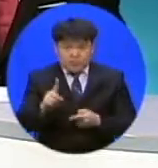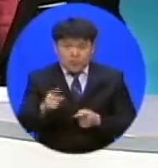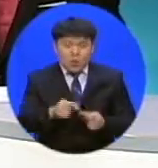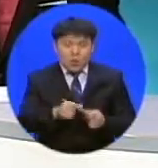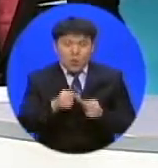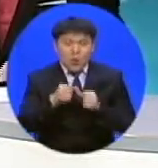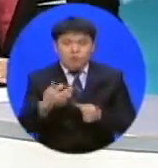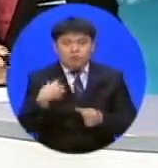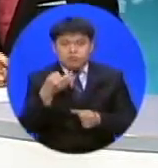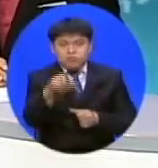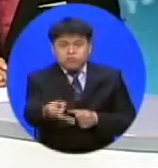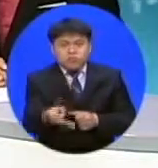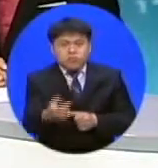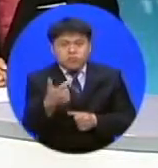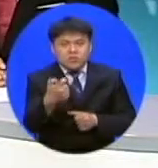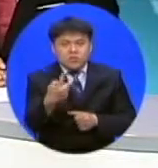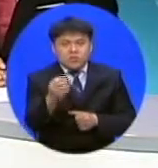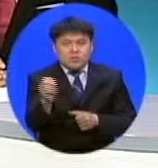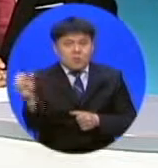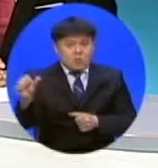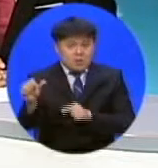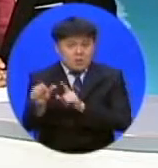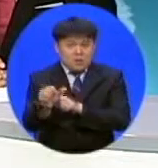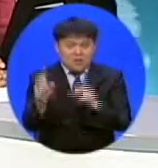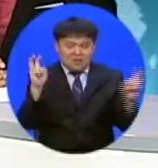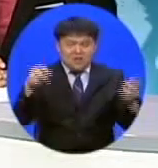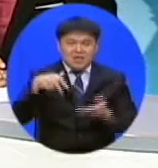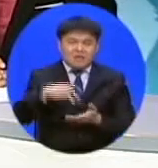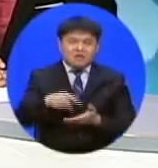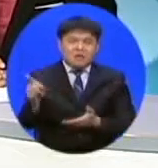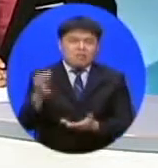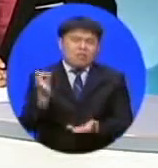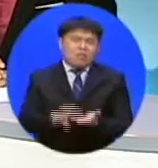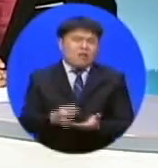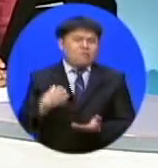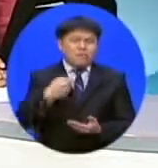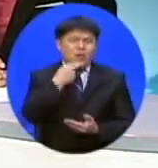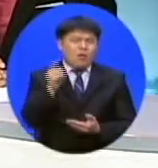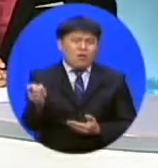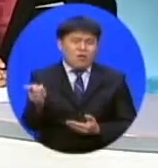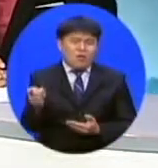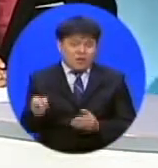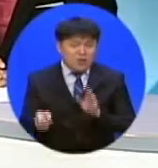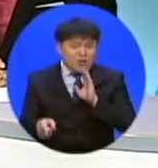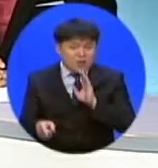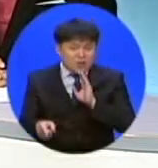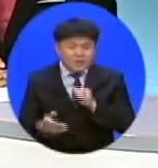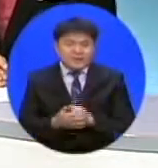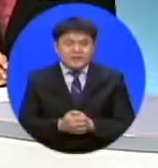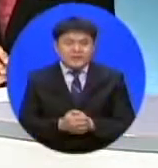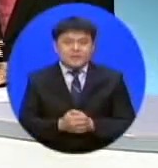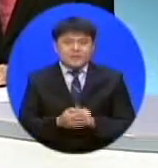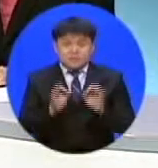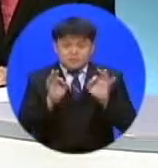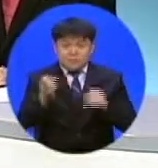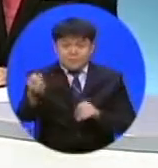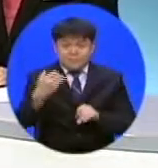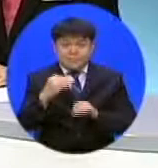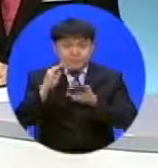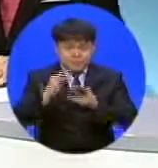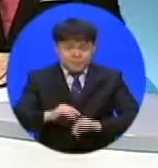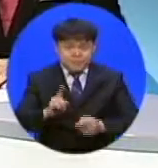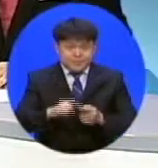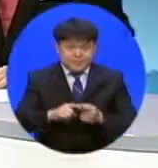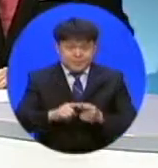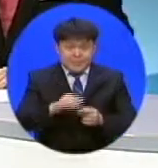고용 부담금 같은 경우가 62만 5천 원인데요. 네. 뭐 기업 입장에 있어서 크게 부담이 되는 수준이 아니거든요. 저는 물론 이제 말씀하신 것처럼